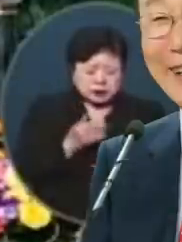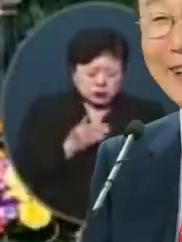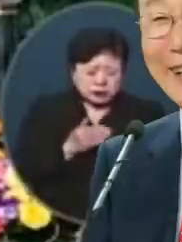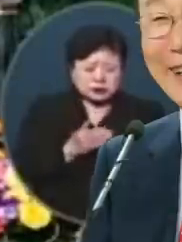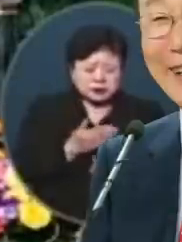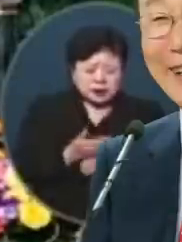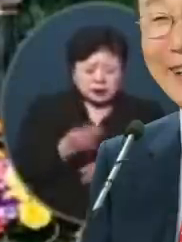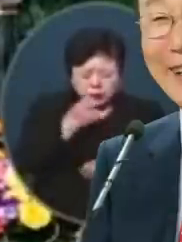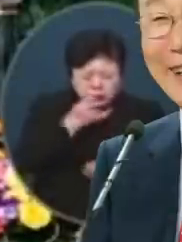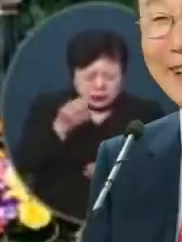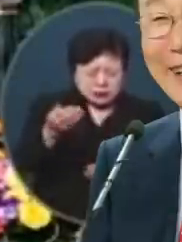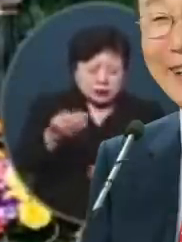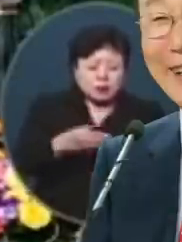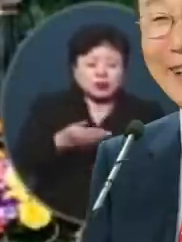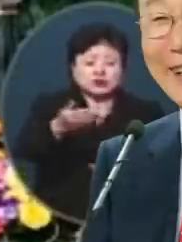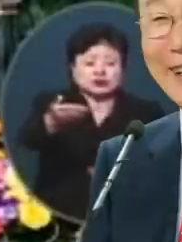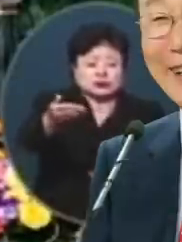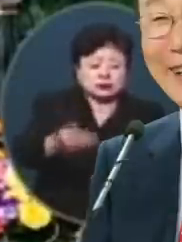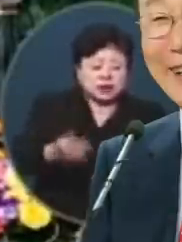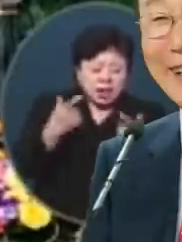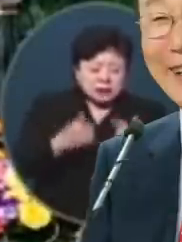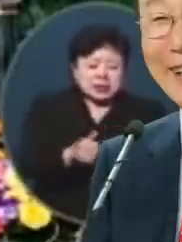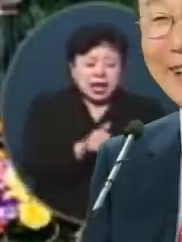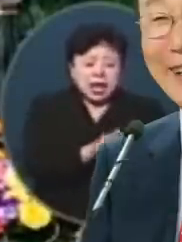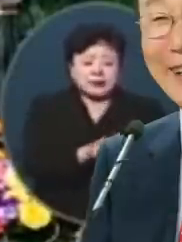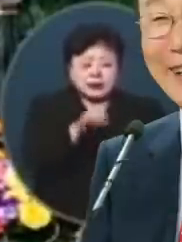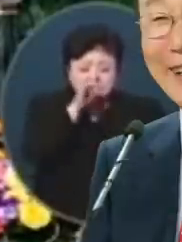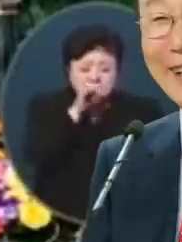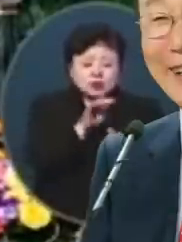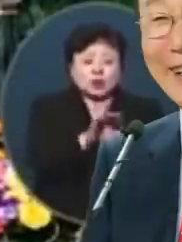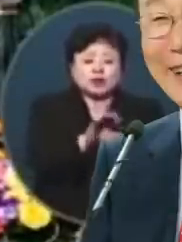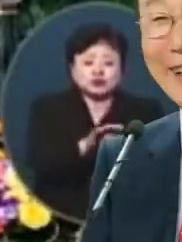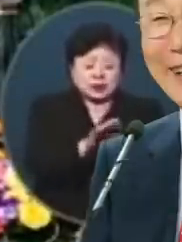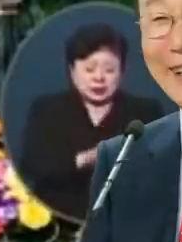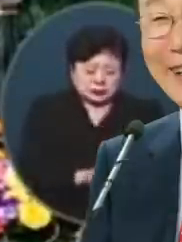다른 보혜사를 주사 항상 너와 함께 같이 하신다.